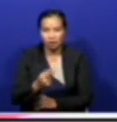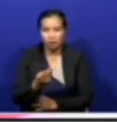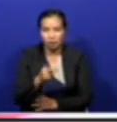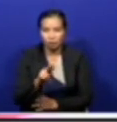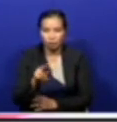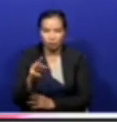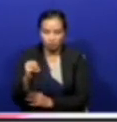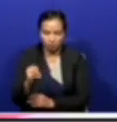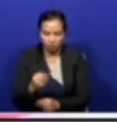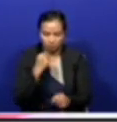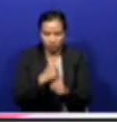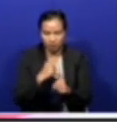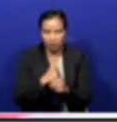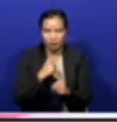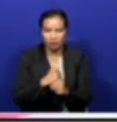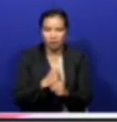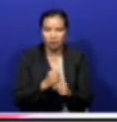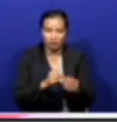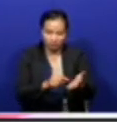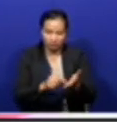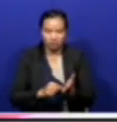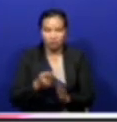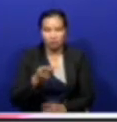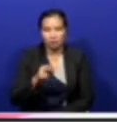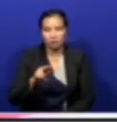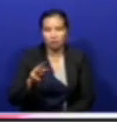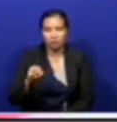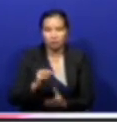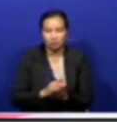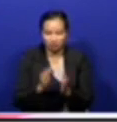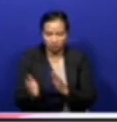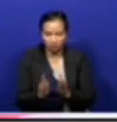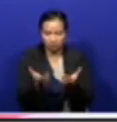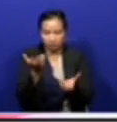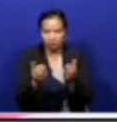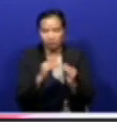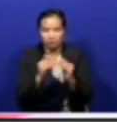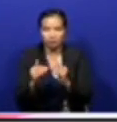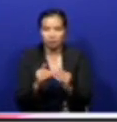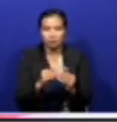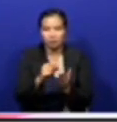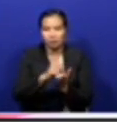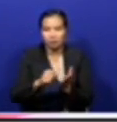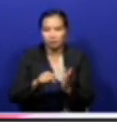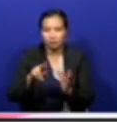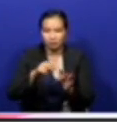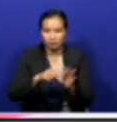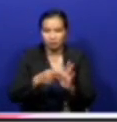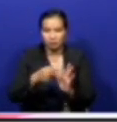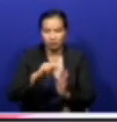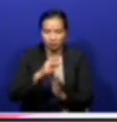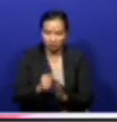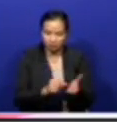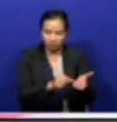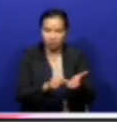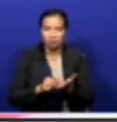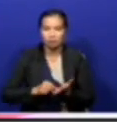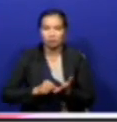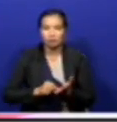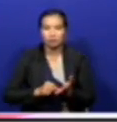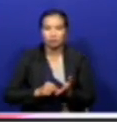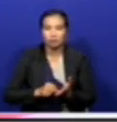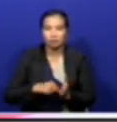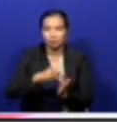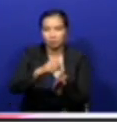ที่คณะทำงานปฏิรูปด้านกฎกระบวนการยุติธรรมยกร่างขึ้นมาเนี่ยถ้าร่างนั้นเข้ามาเนี่ยแน่นอนร่างนั้นอยู่